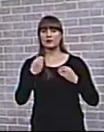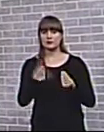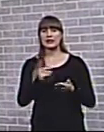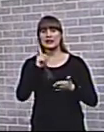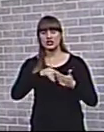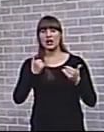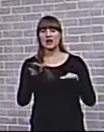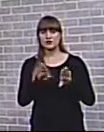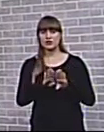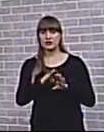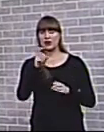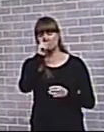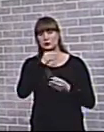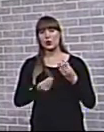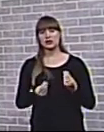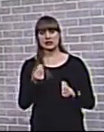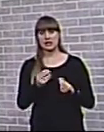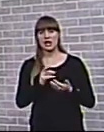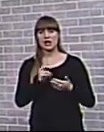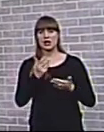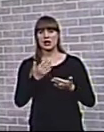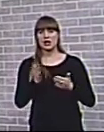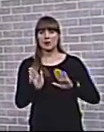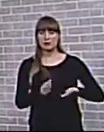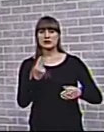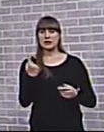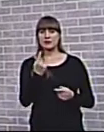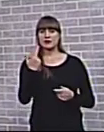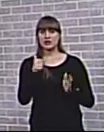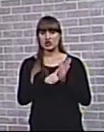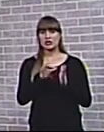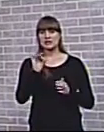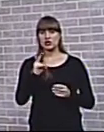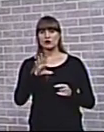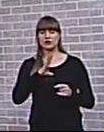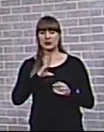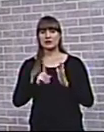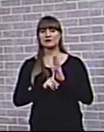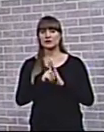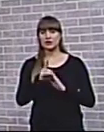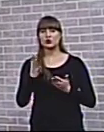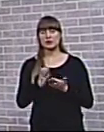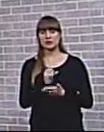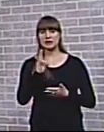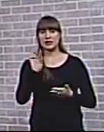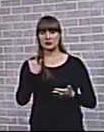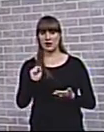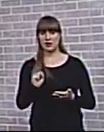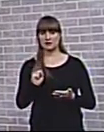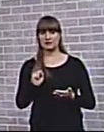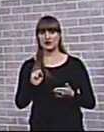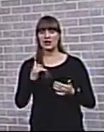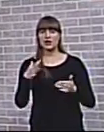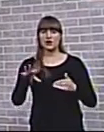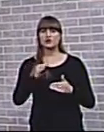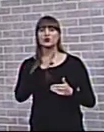так бездарно сыграли. Пропустили в первой четверти 30 очков, и я думаю, что это стало ключом к победе МБА. Хотя все утром